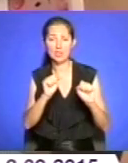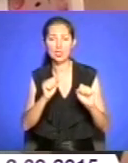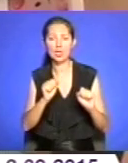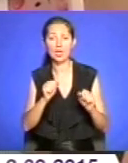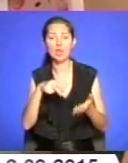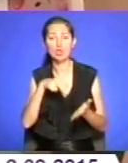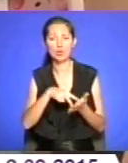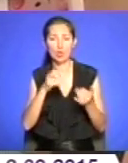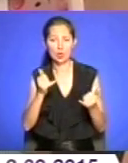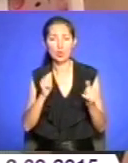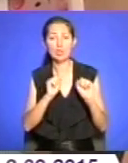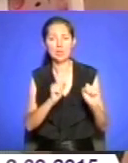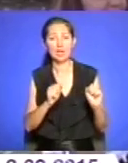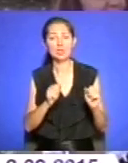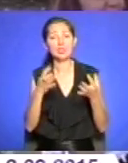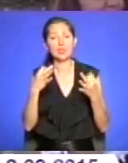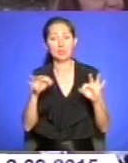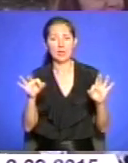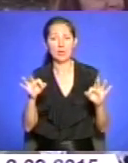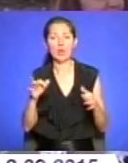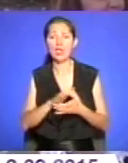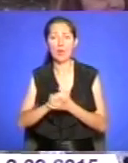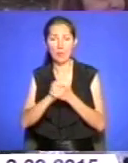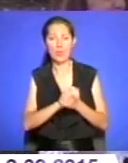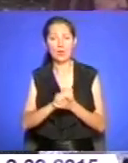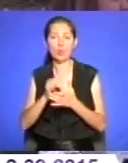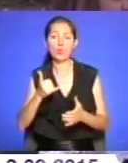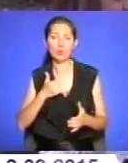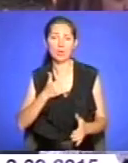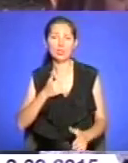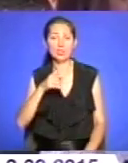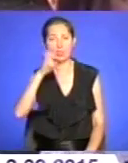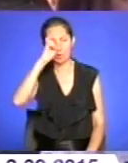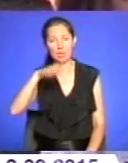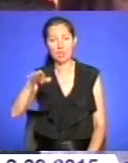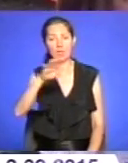захищає, стоїть сьогодні на захисті суверенітету і миру у нашій країні.